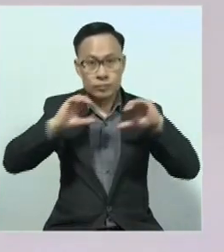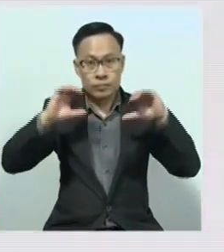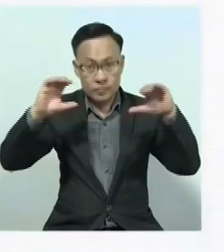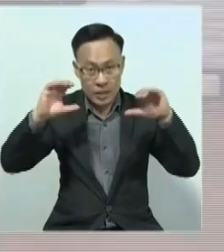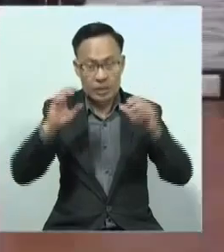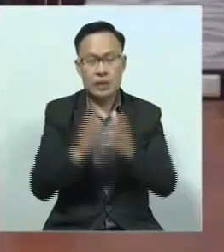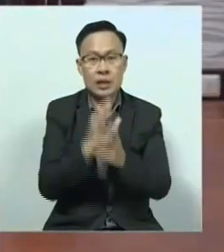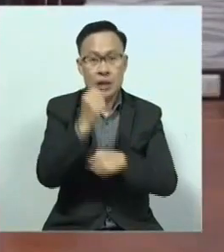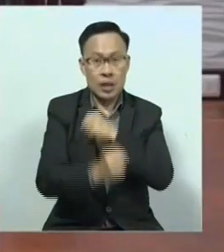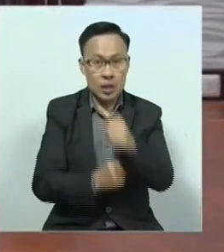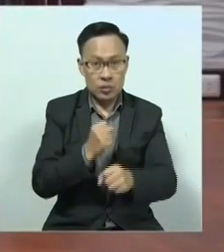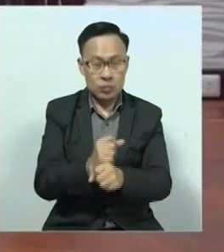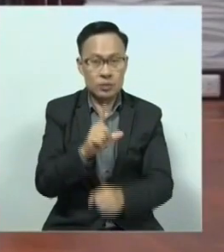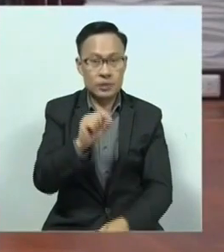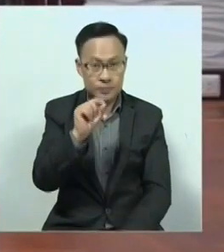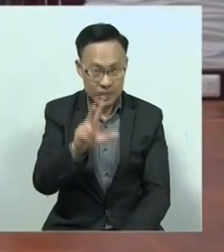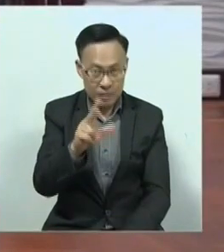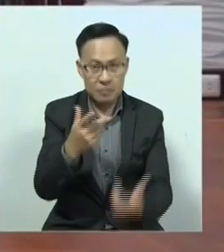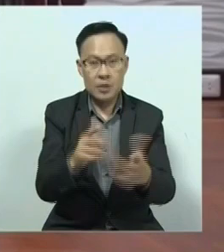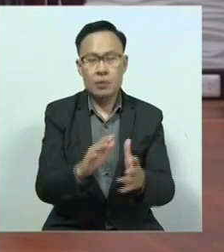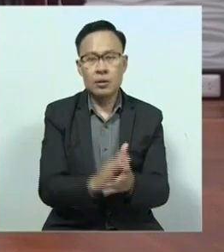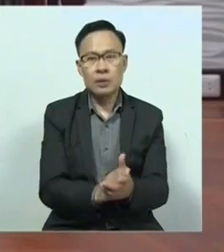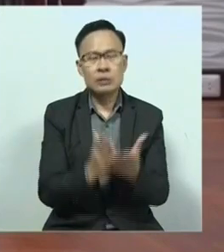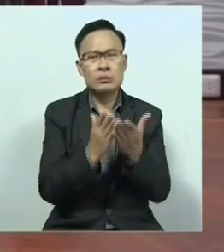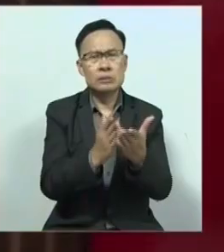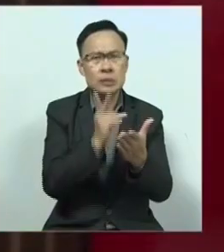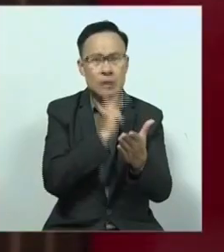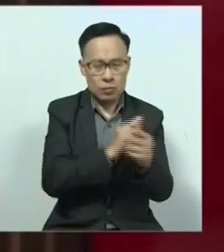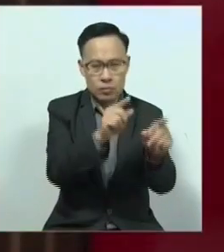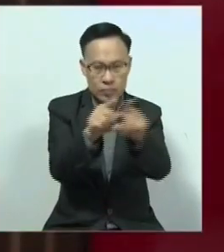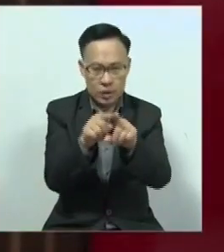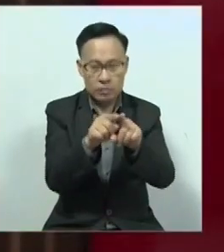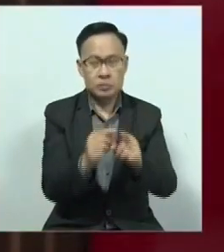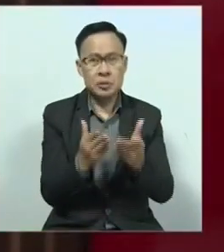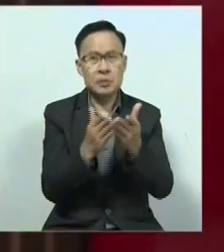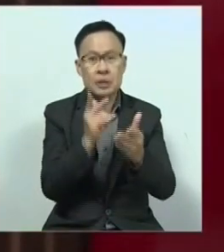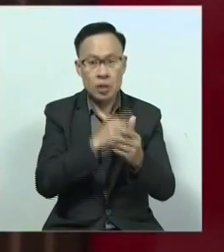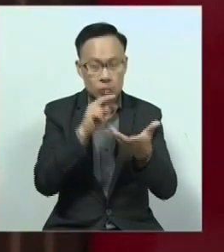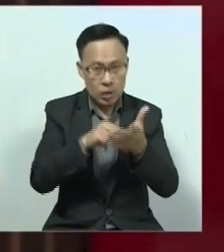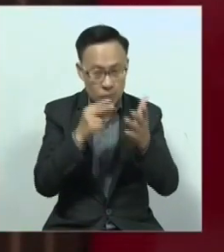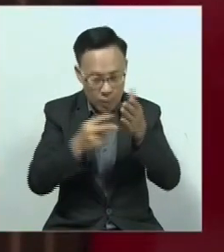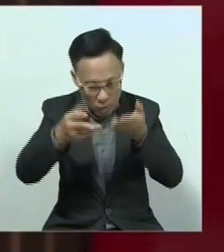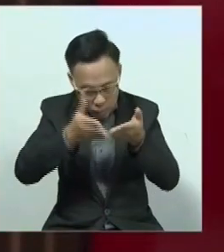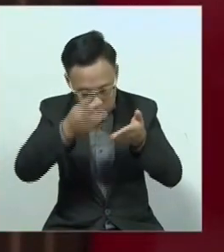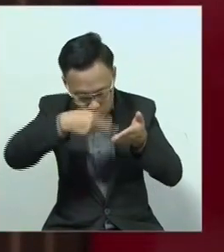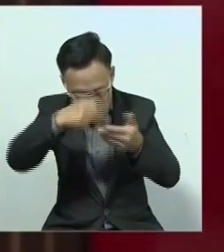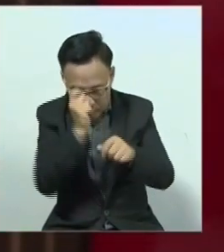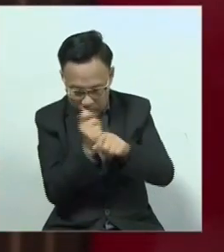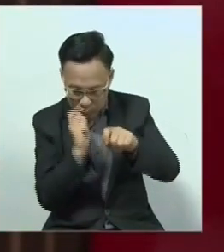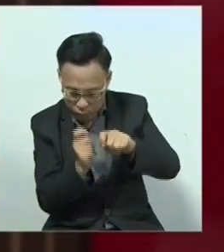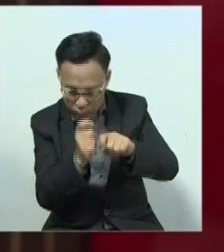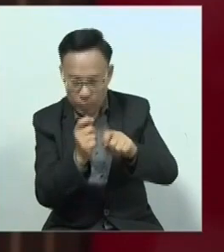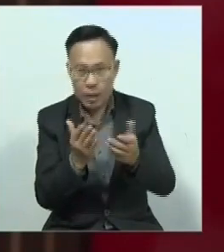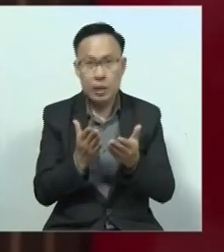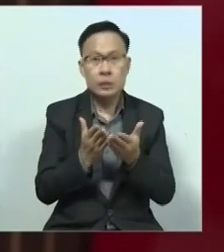นี่คือความเก่าของเรือที่เราจะมาใช้ แต่ว่าเรือพระที่นั่งเก่าแก่ขนาดไหนก็ได้รับการบูรณะให้สามารถที่จ